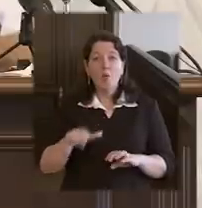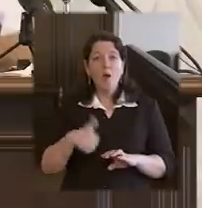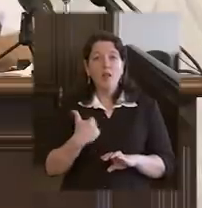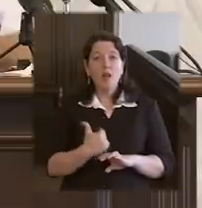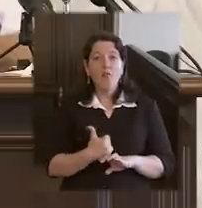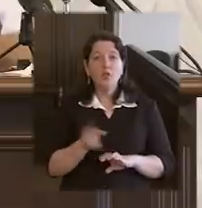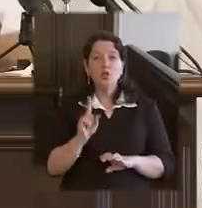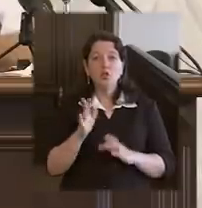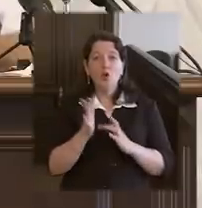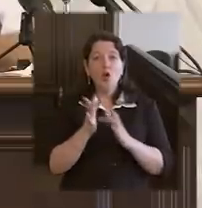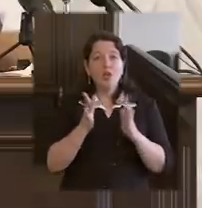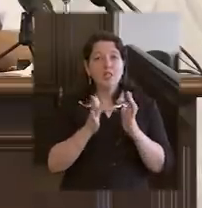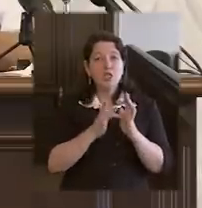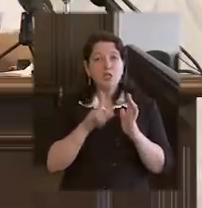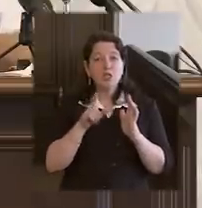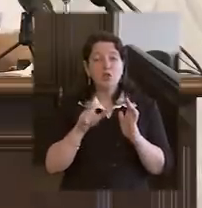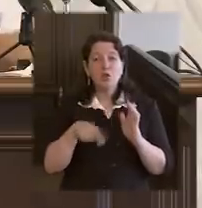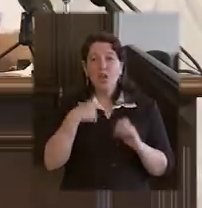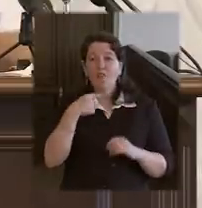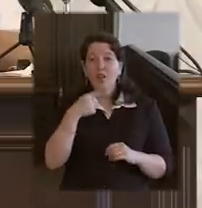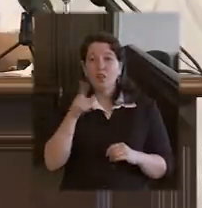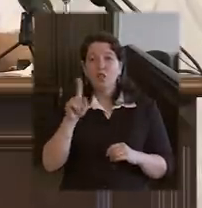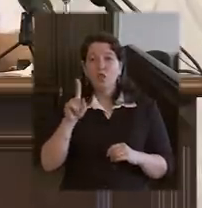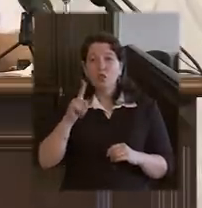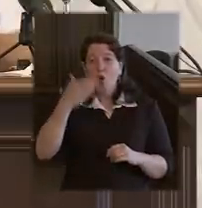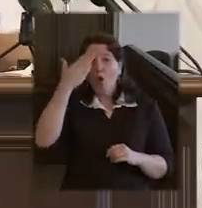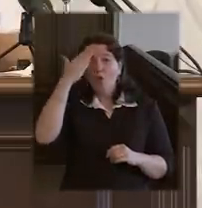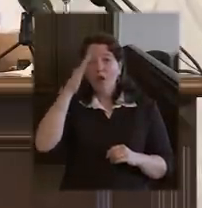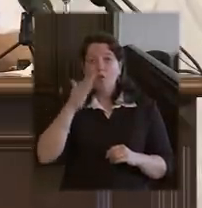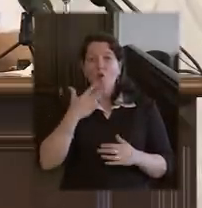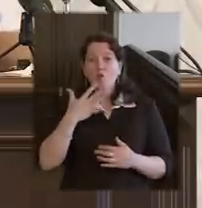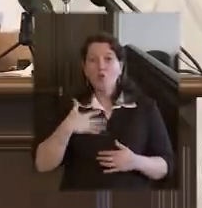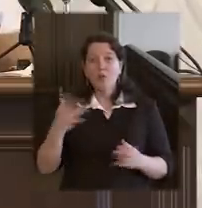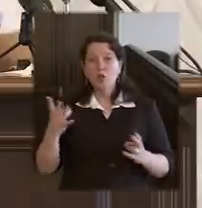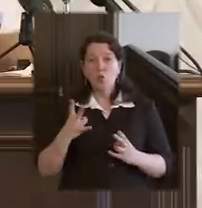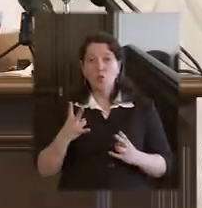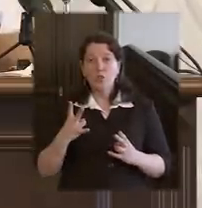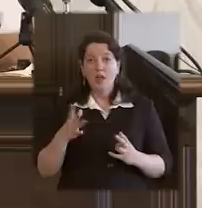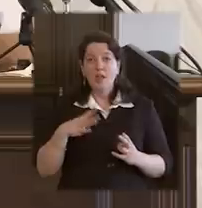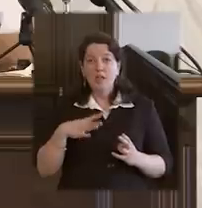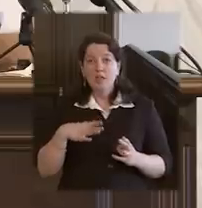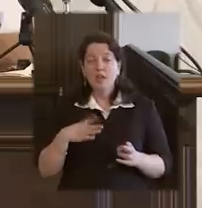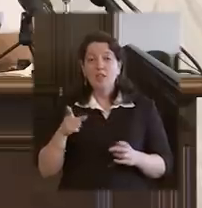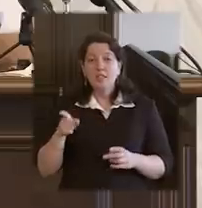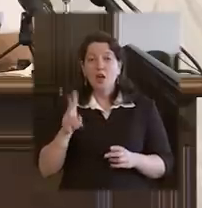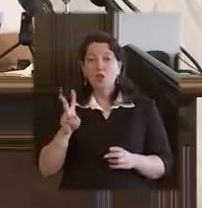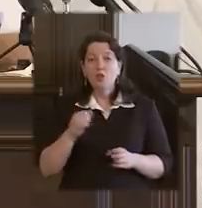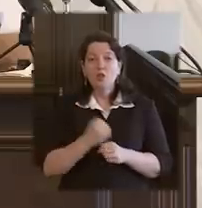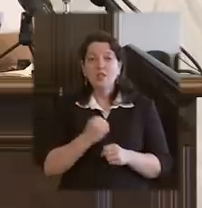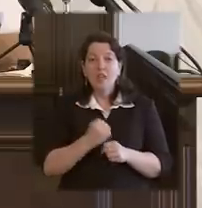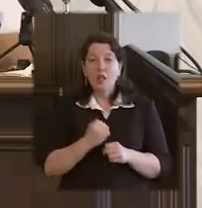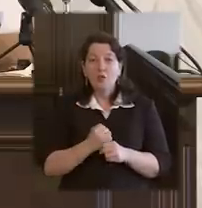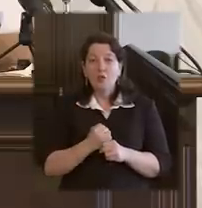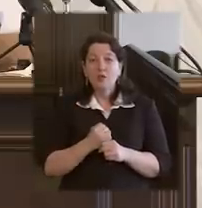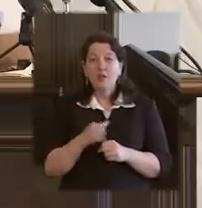самое главное, когда Христос говорит: «Любите врагов ваших, добро творить ненавидящим вас, молитесь за обижающих вас и творящих вам